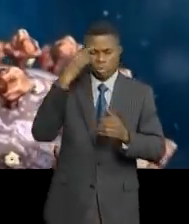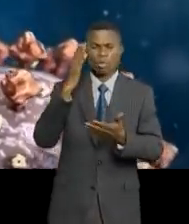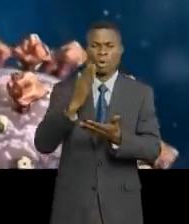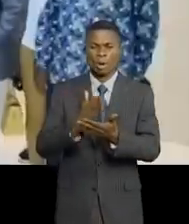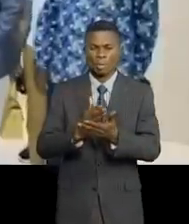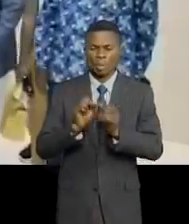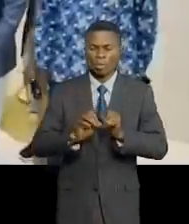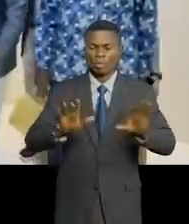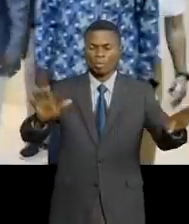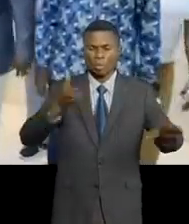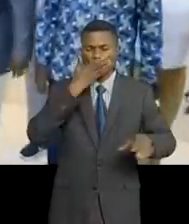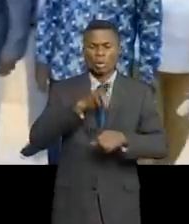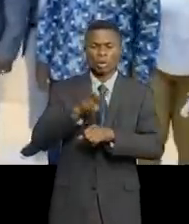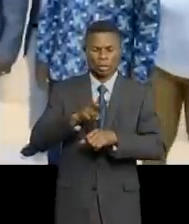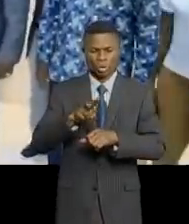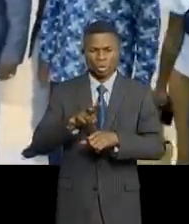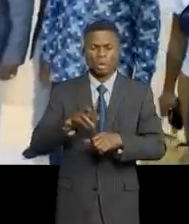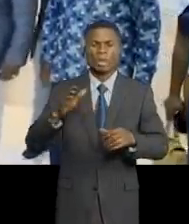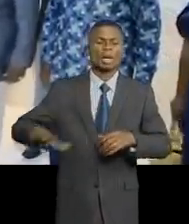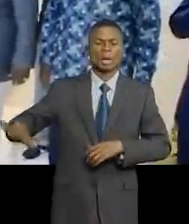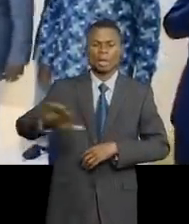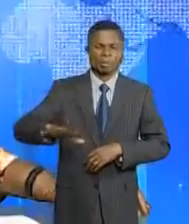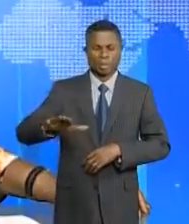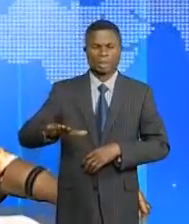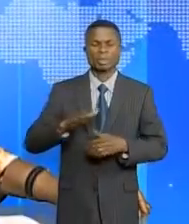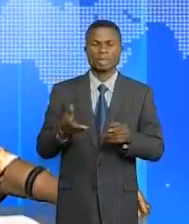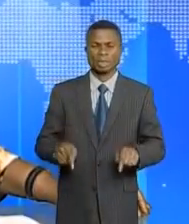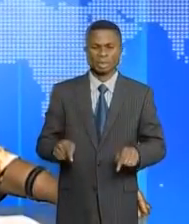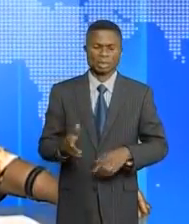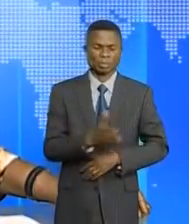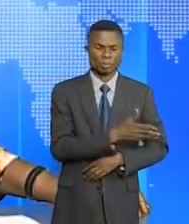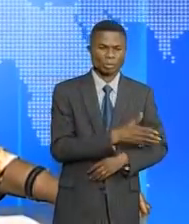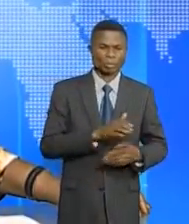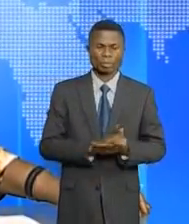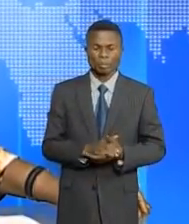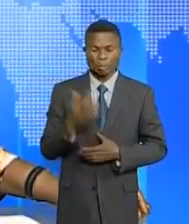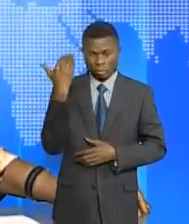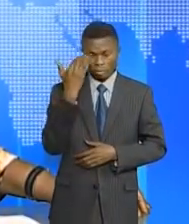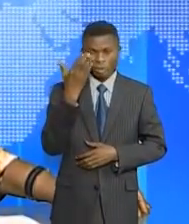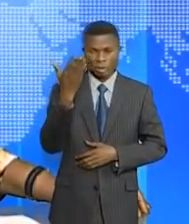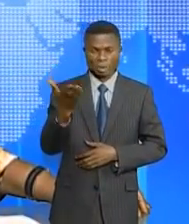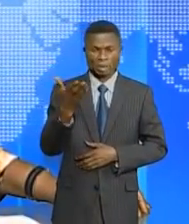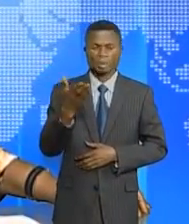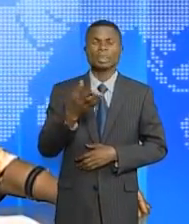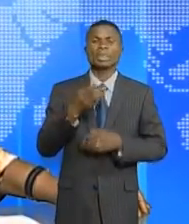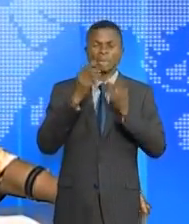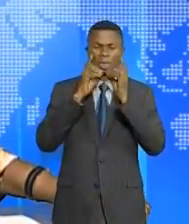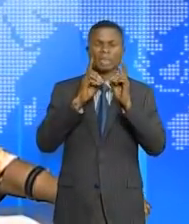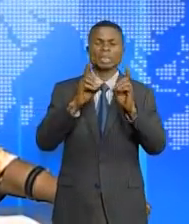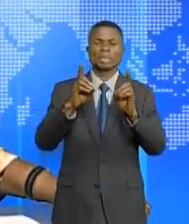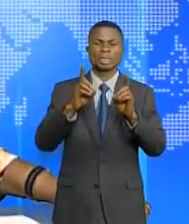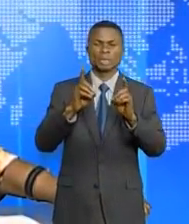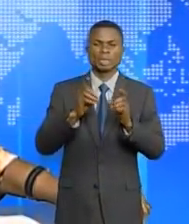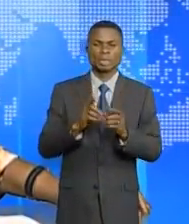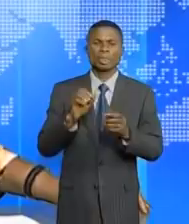la propagation de cette pandémie sur l'étendue du pays. Vous venez là de suivre la déclaration de